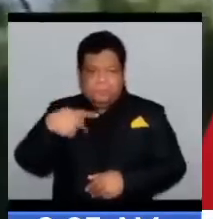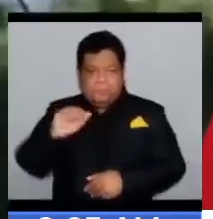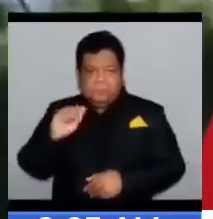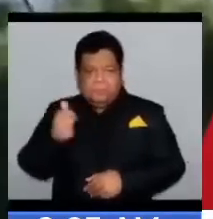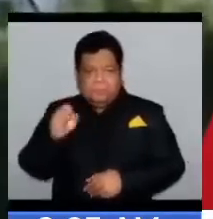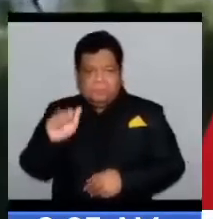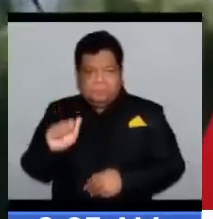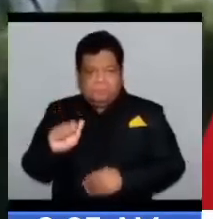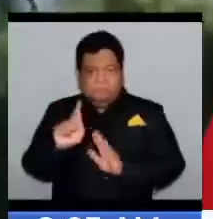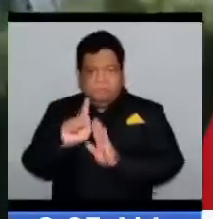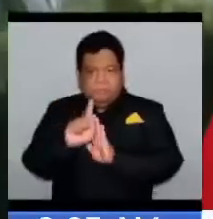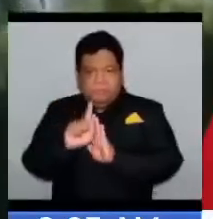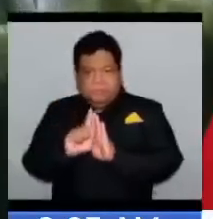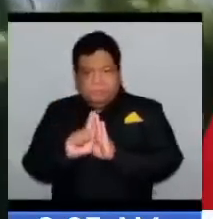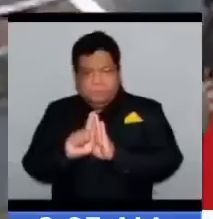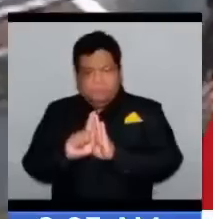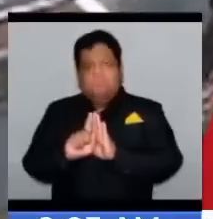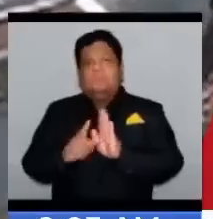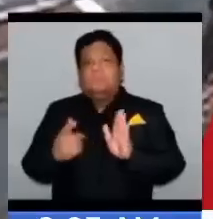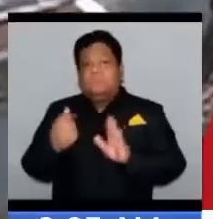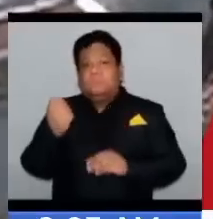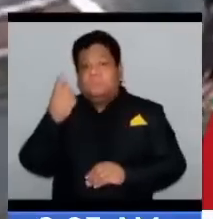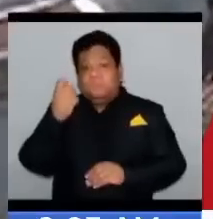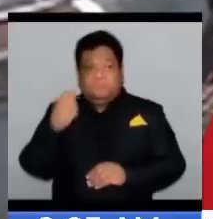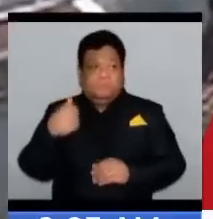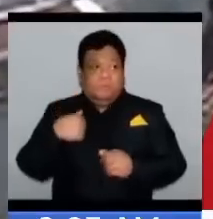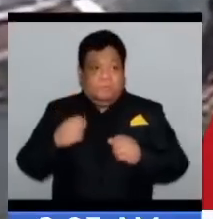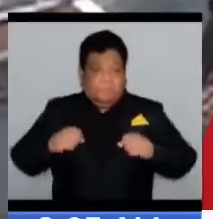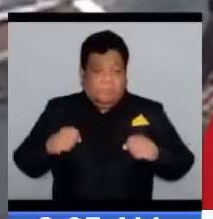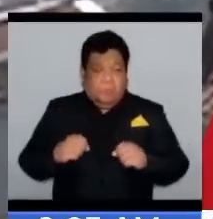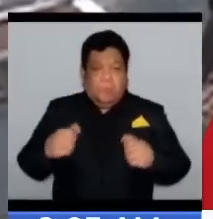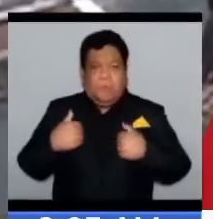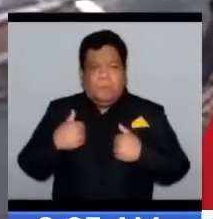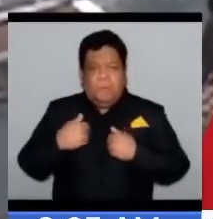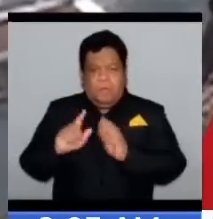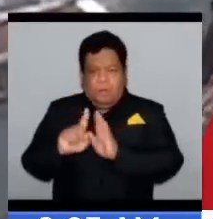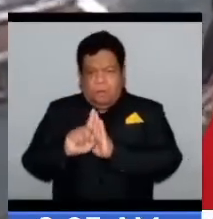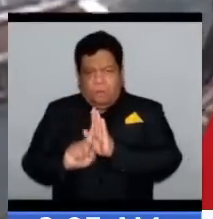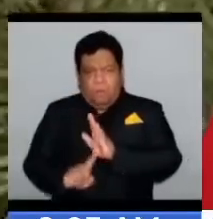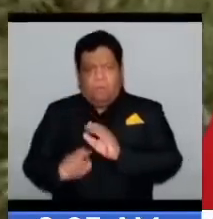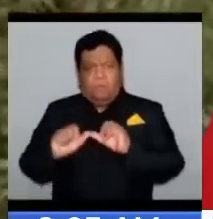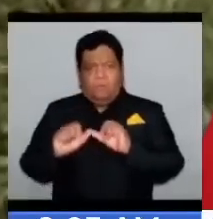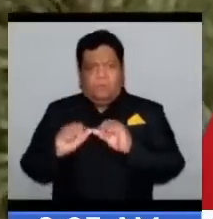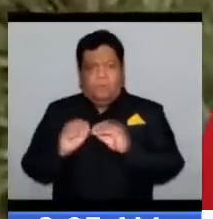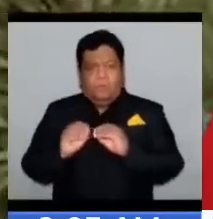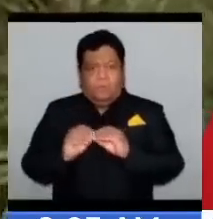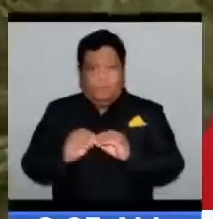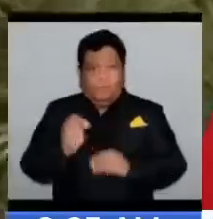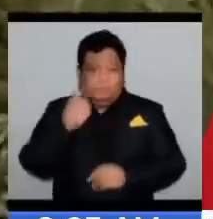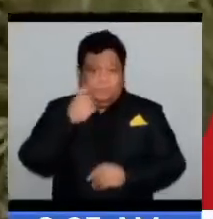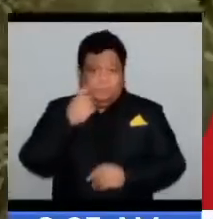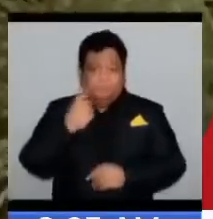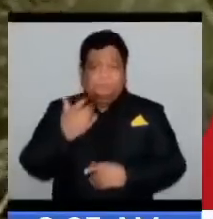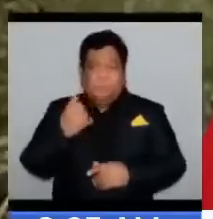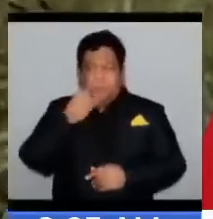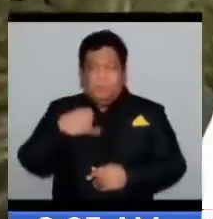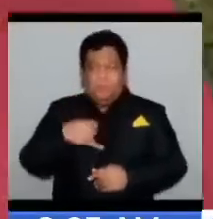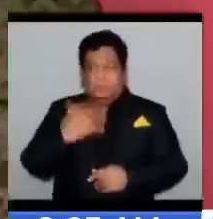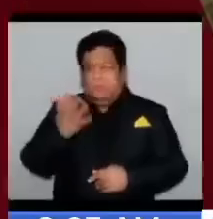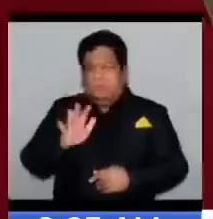malamig na panahon. As of 5 a.m. monitoring kahapon, nasa 12.7 degrees Celsius ang temperatura sa Baguio